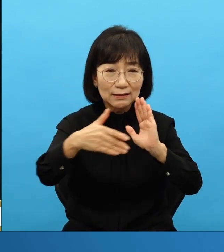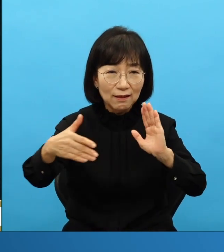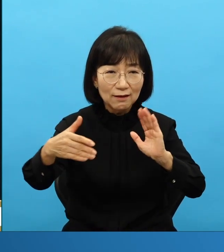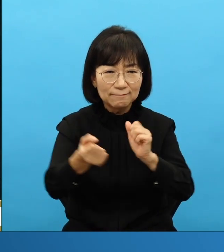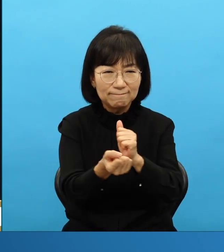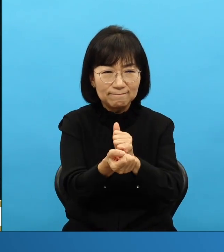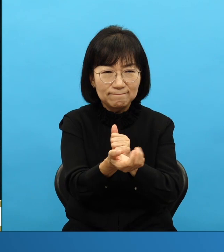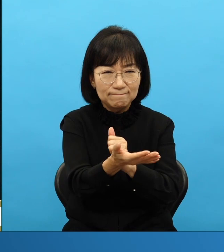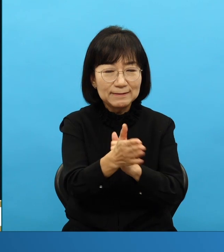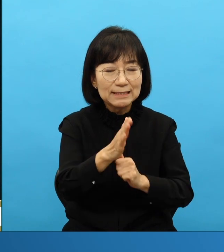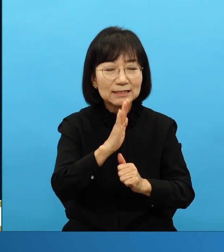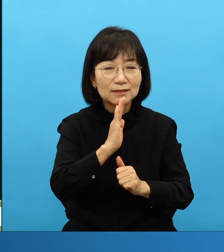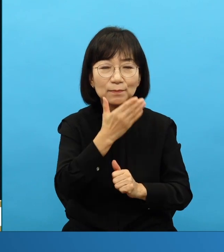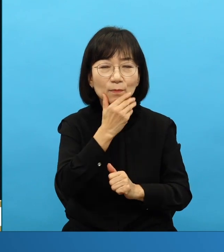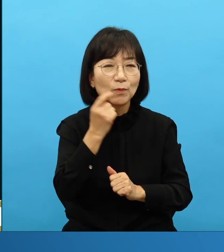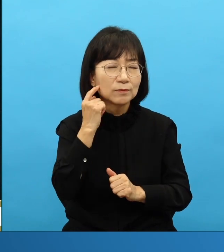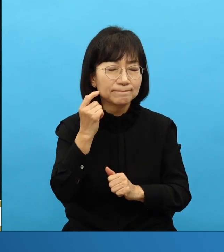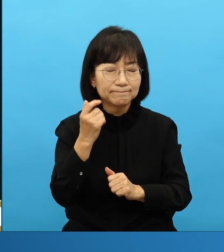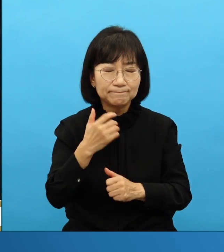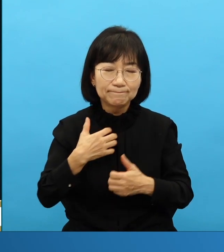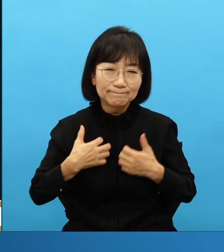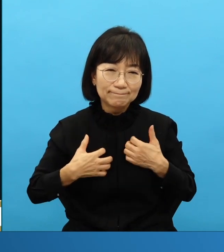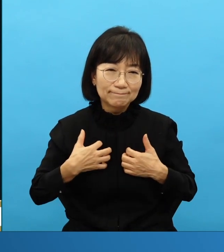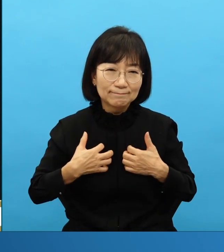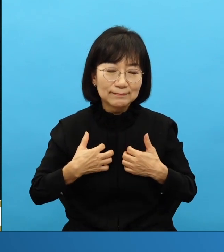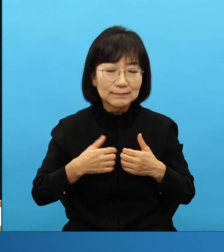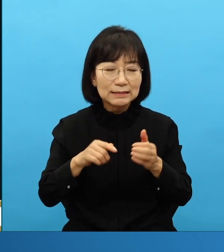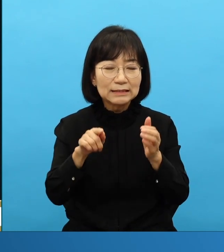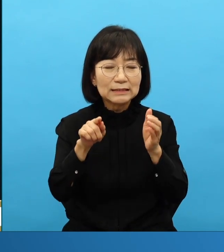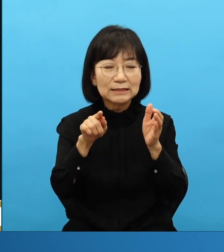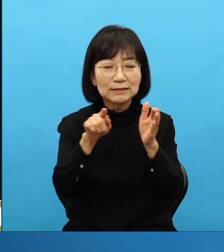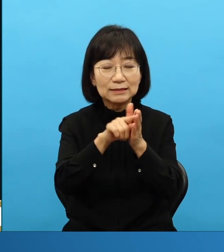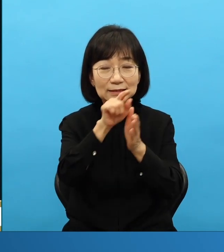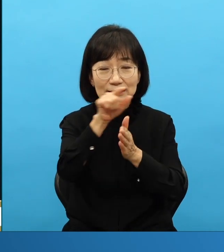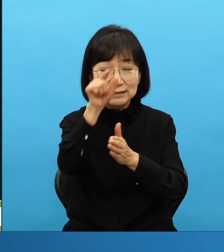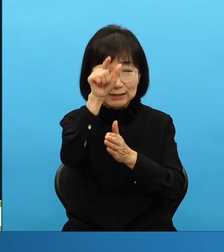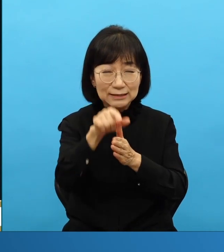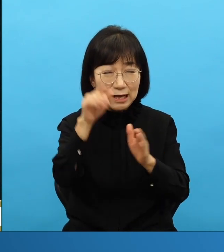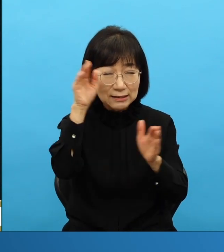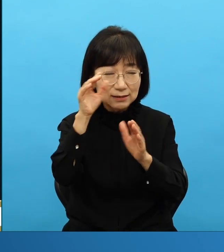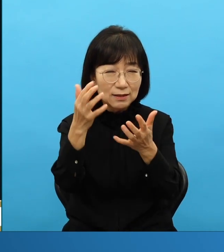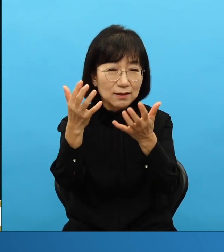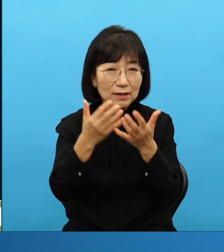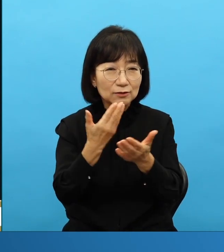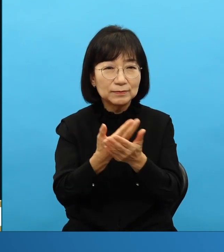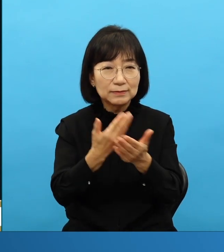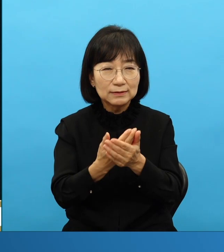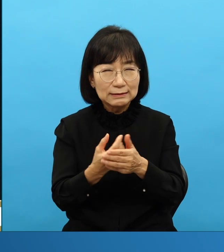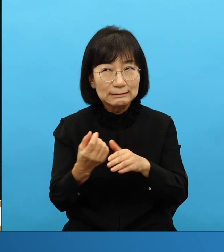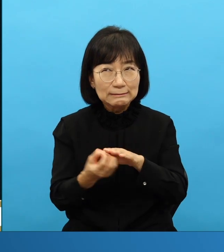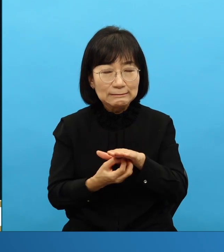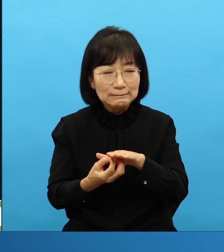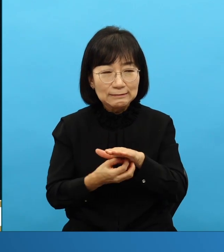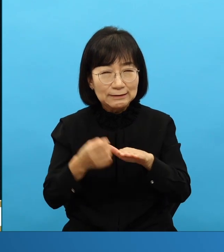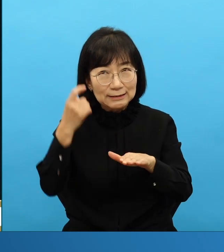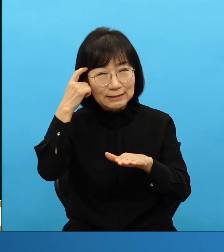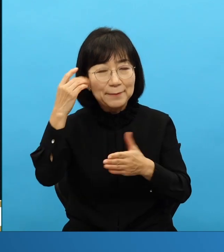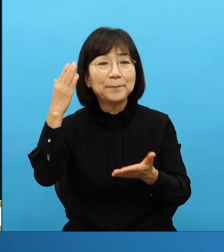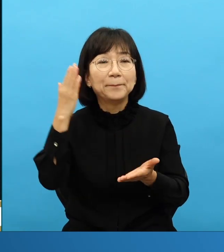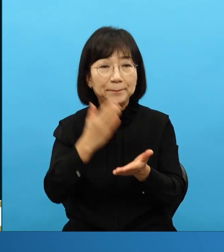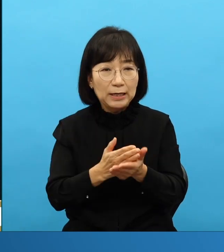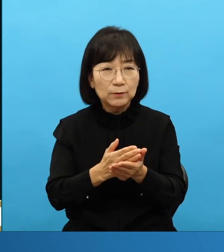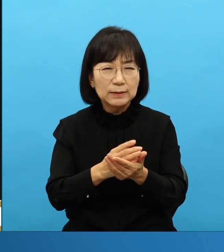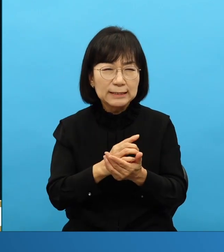누리는 신학생들이 몰려들게 하옵소서. 정말 자기 동기 없고 계산 없는 오직 복음하는 인재들을 불러